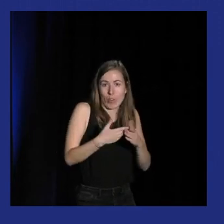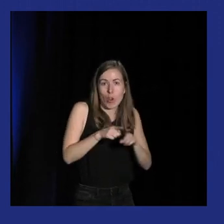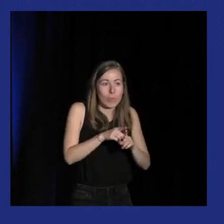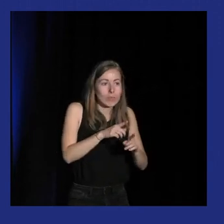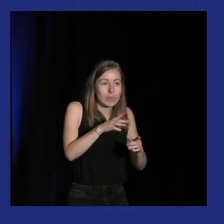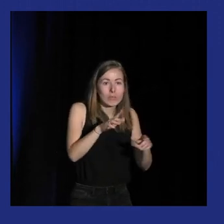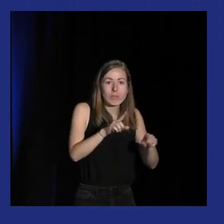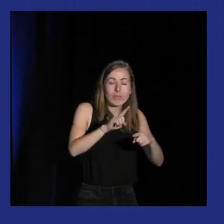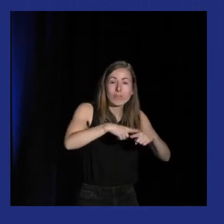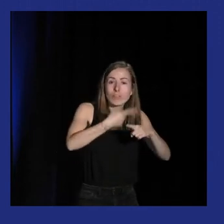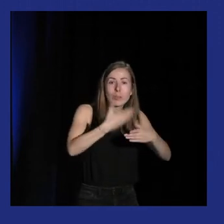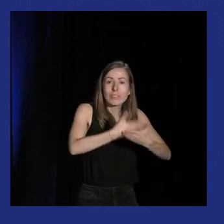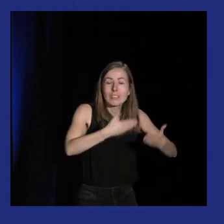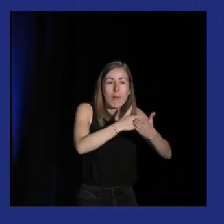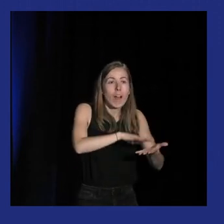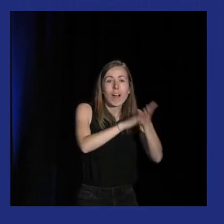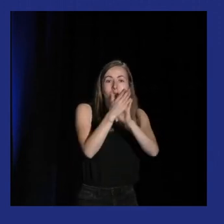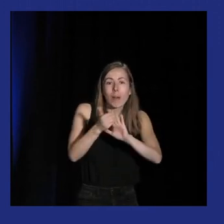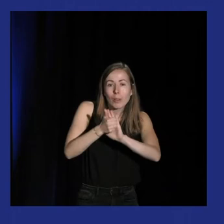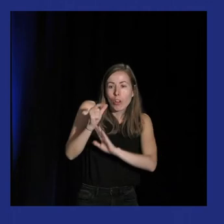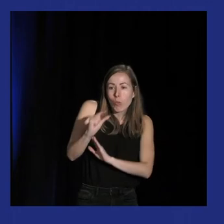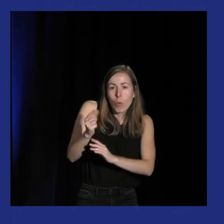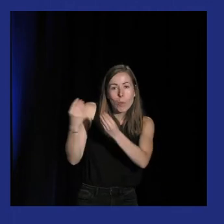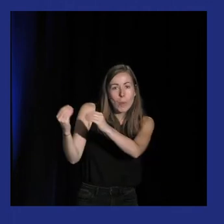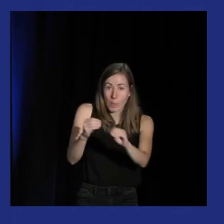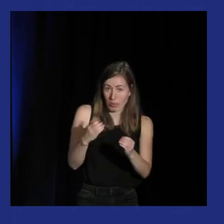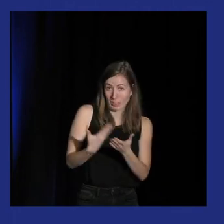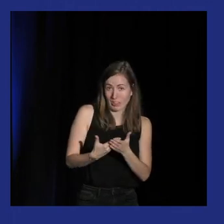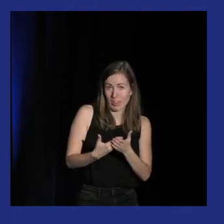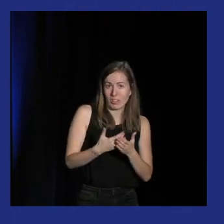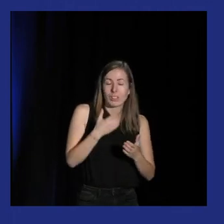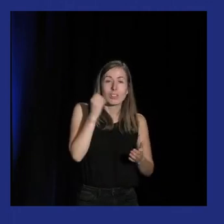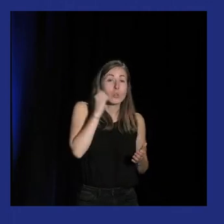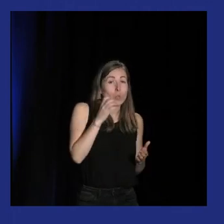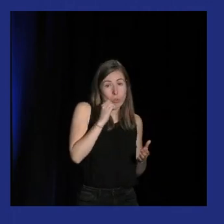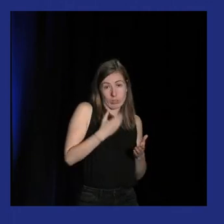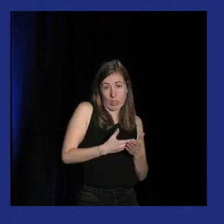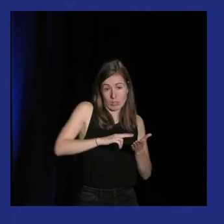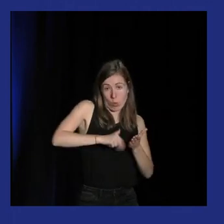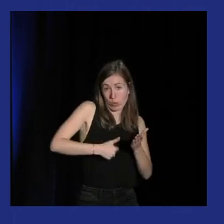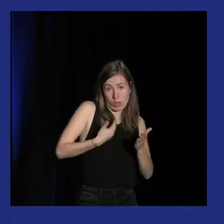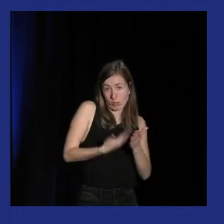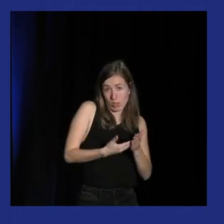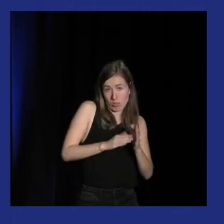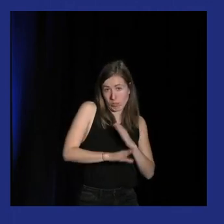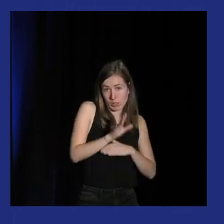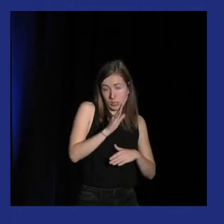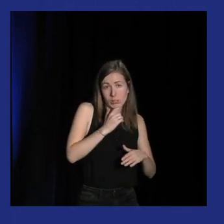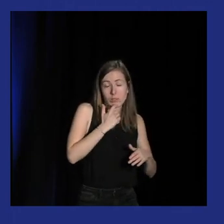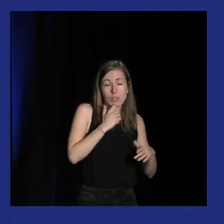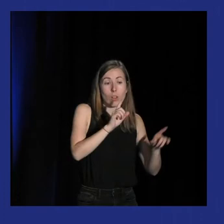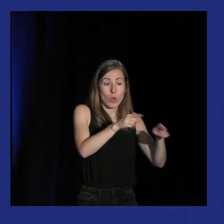ou un CD ça reste du et souvent c'est des formulaires de merchandising qu'on reçoit quand il faut remplir des formulaires